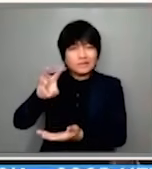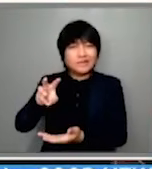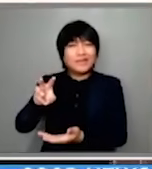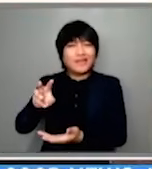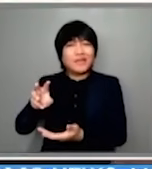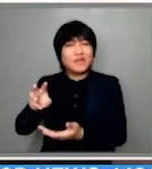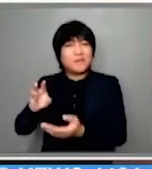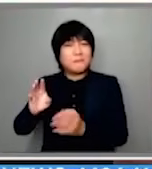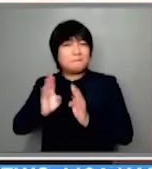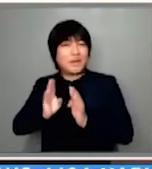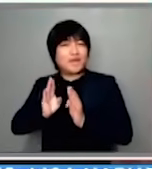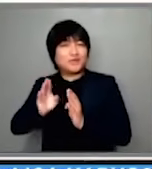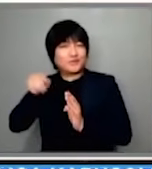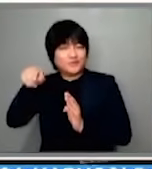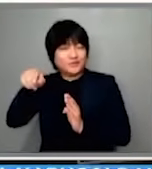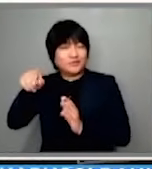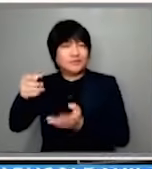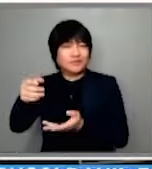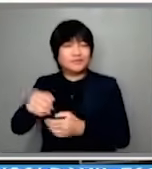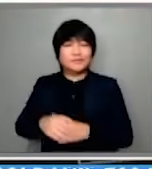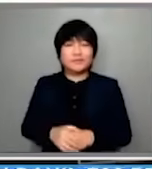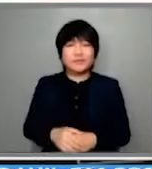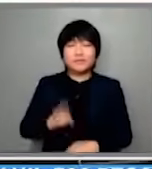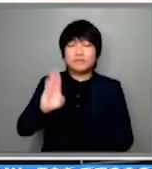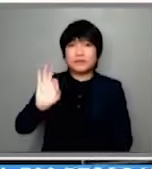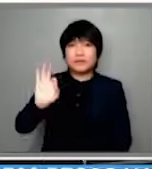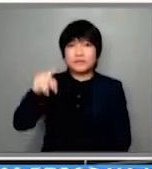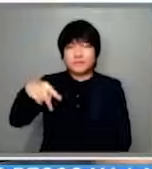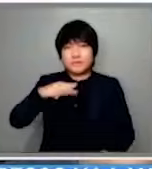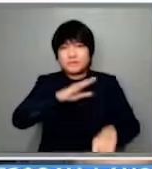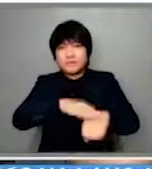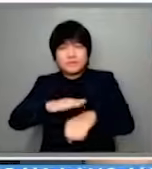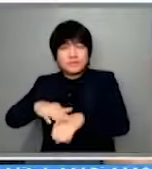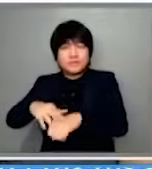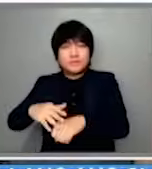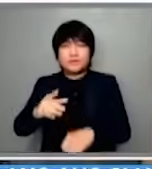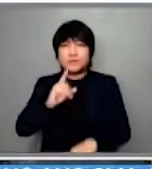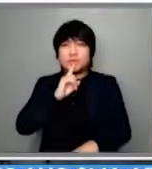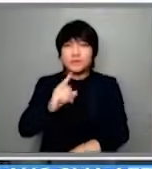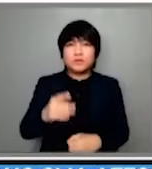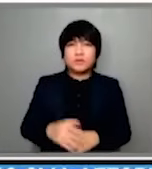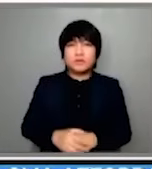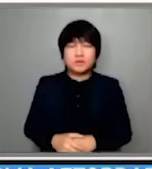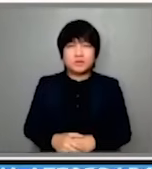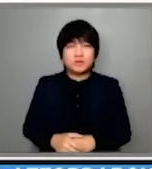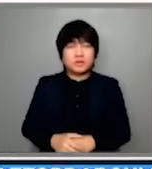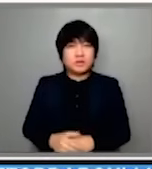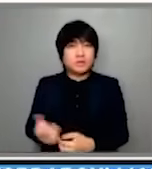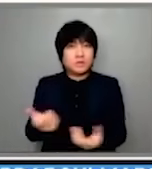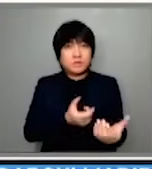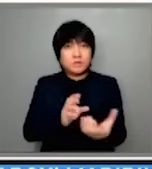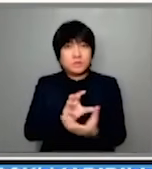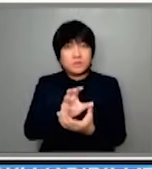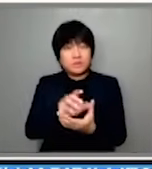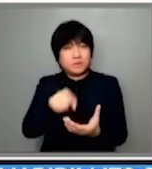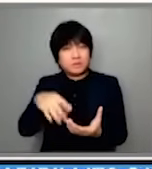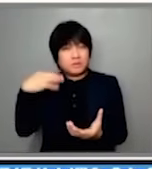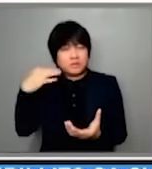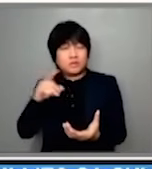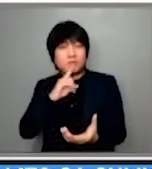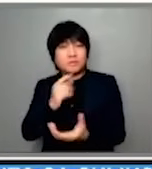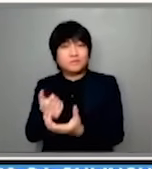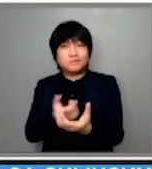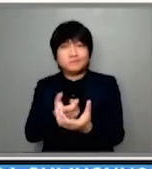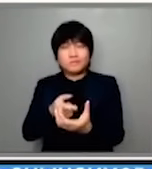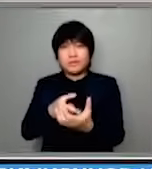ang 2nd alarma ng BFP. Hindi bababa sa 8 fire truck ang rumesponde bukod pa sa volunteers. Ang naging atake ng mga bumbero, apulahin ng apoy